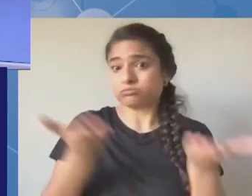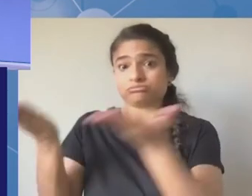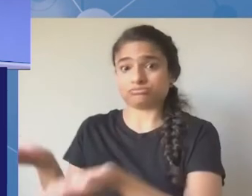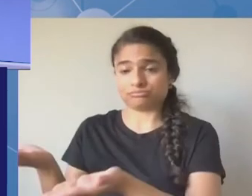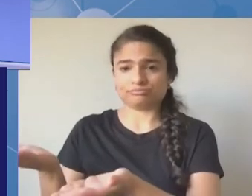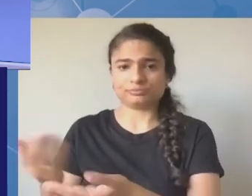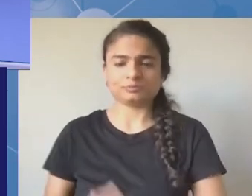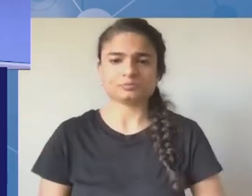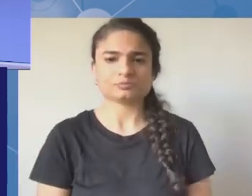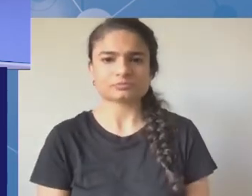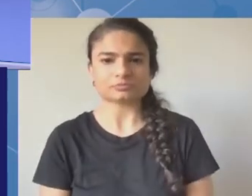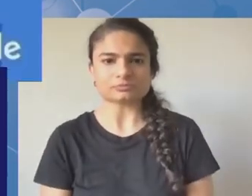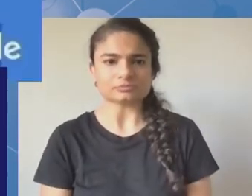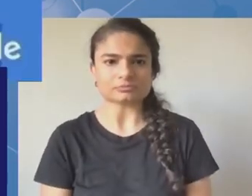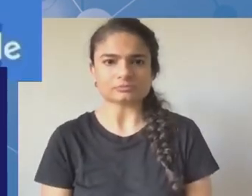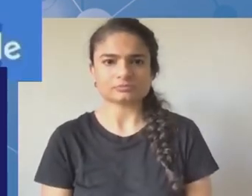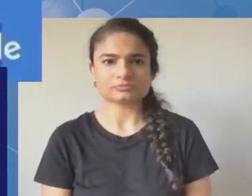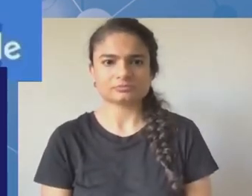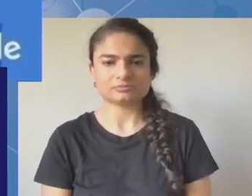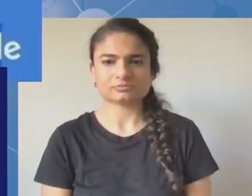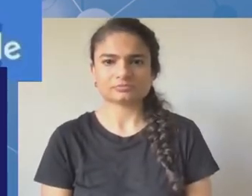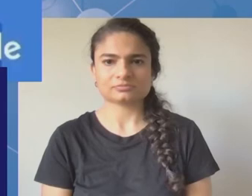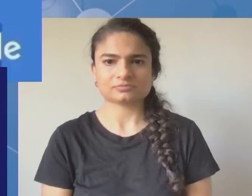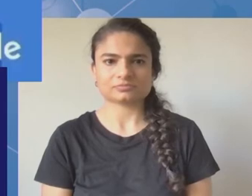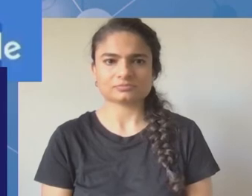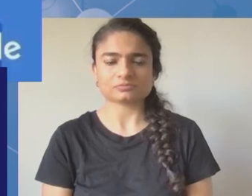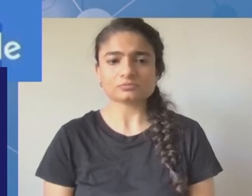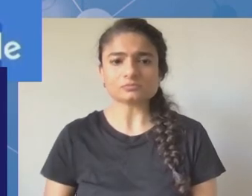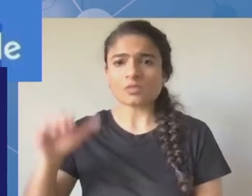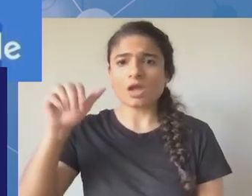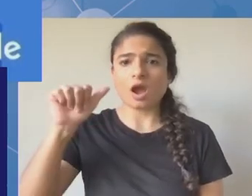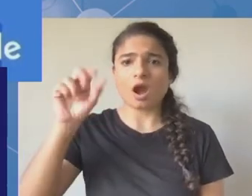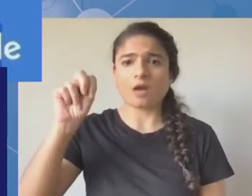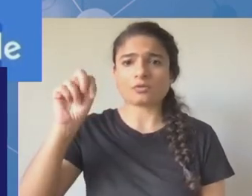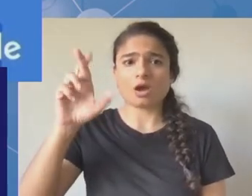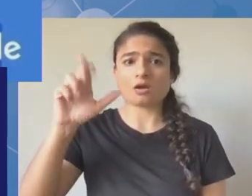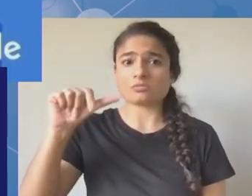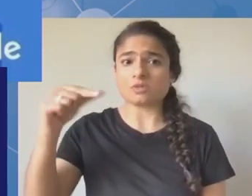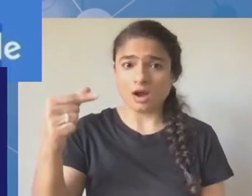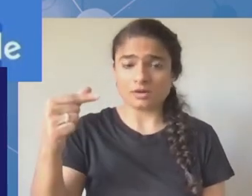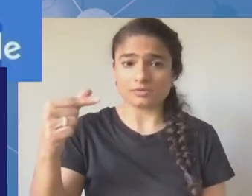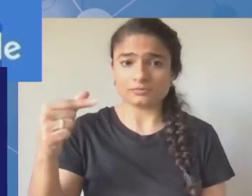الآن سؤال عبر الإنترنت. اسمي أنرق